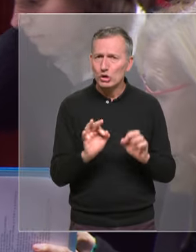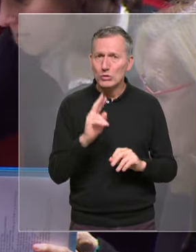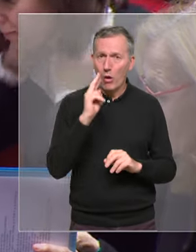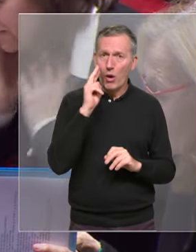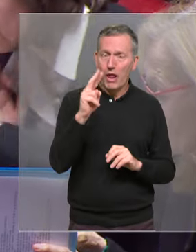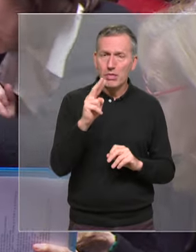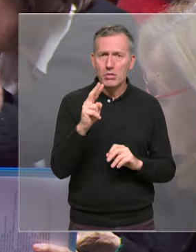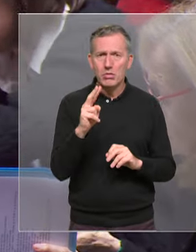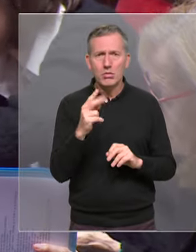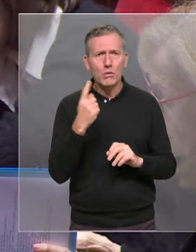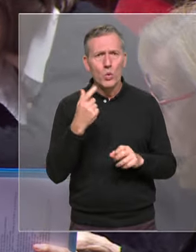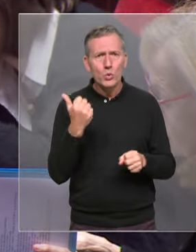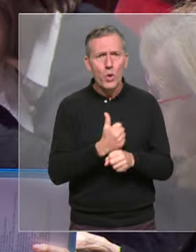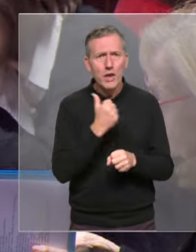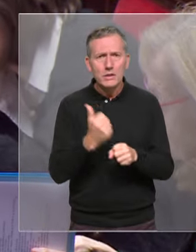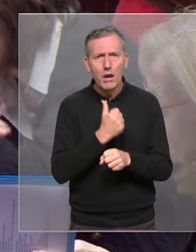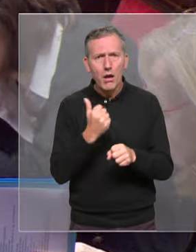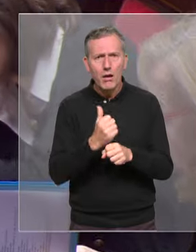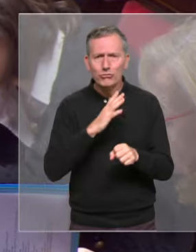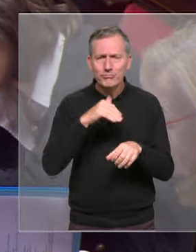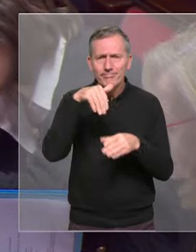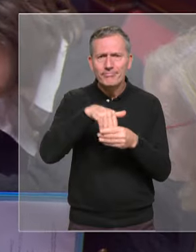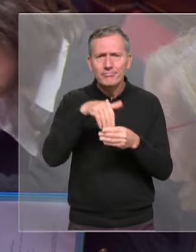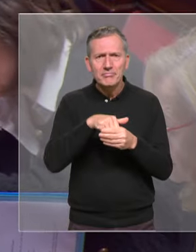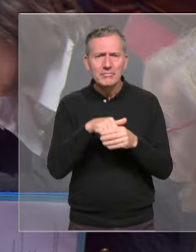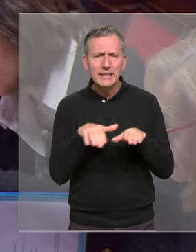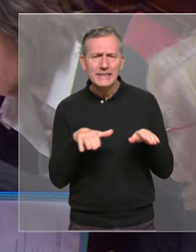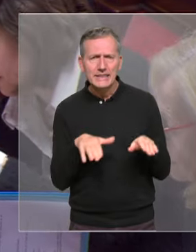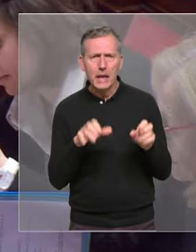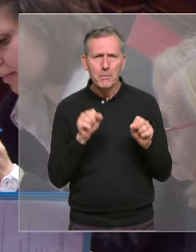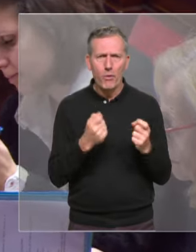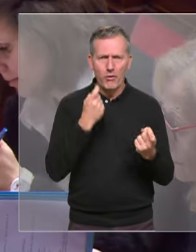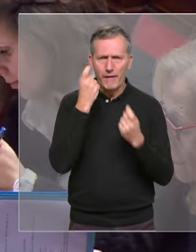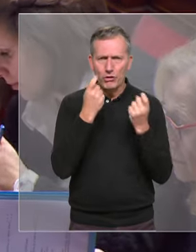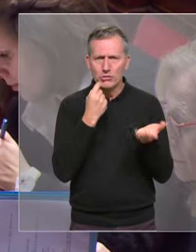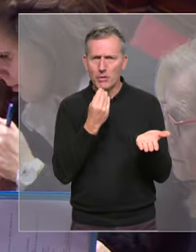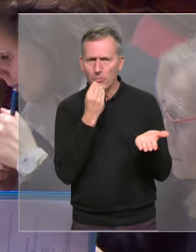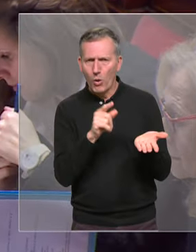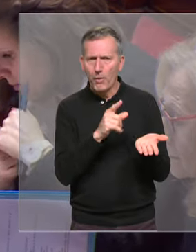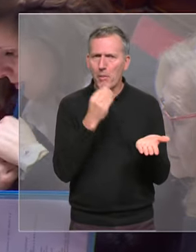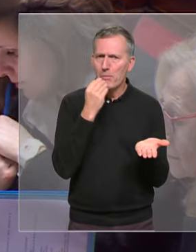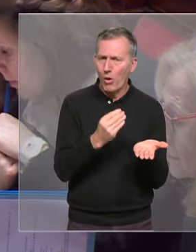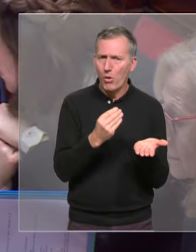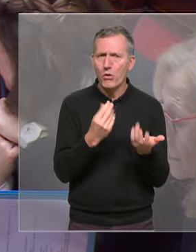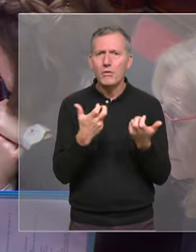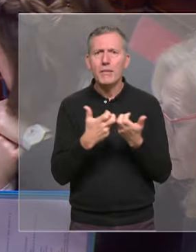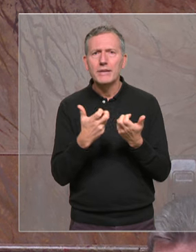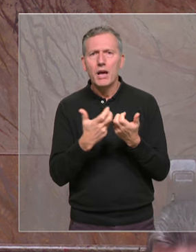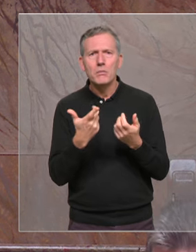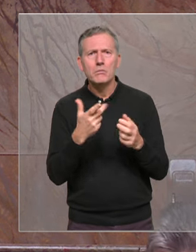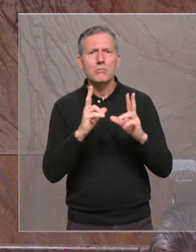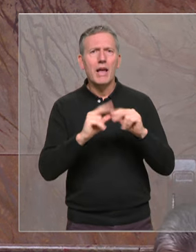viennent interroger, comme chaque année, des dispositifs dont on peut examiner la pertinence. Vous avez interrogé et